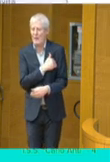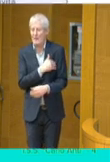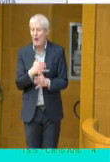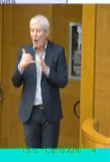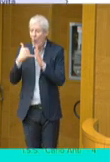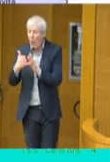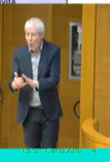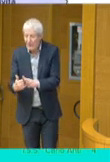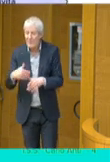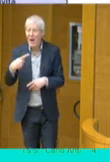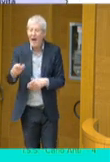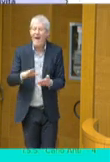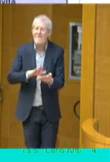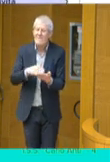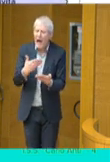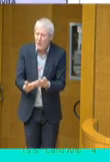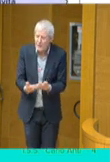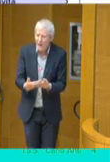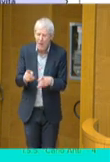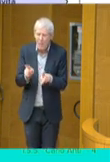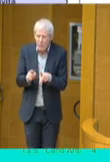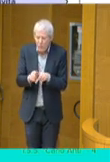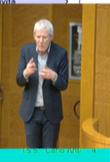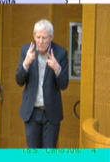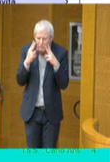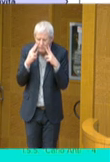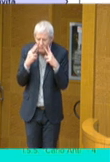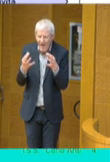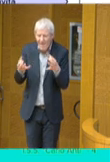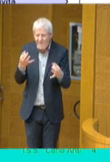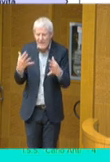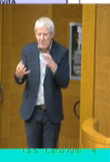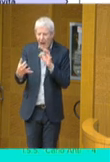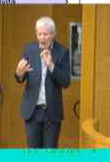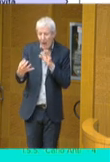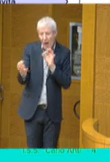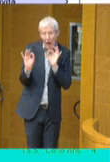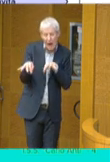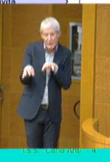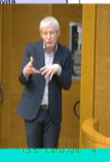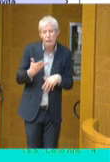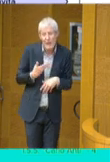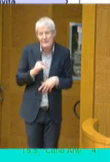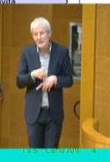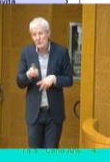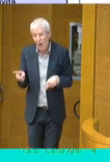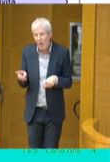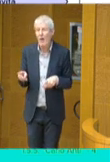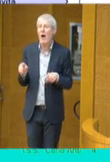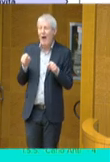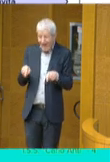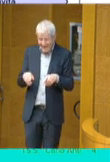fase, la valutazione e l'analisi dei feedback. In questa cornice quindi